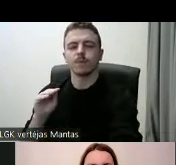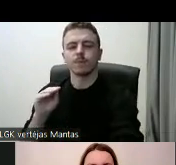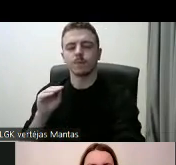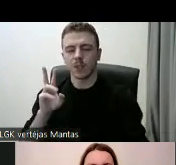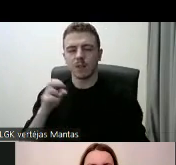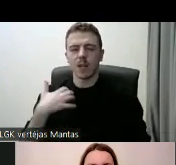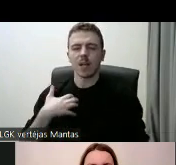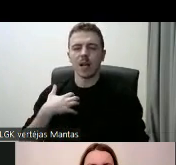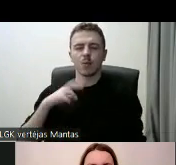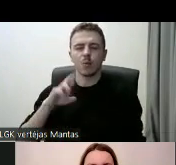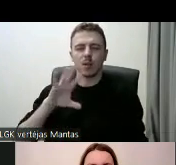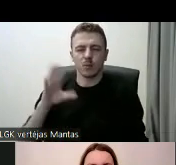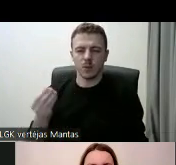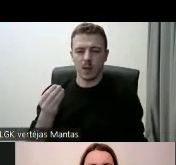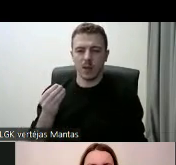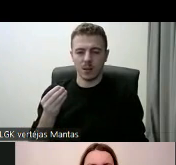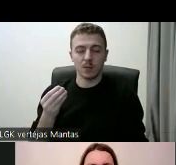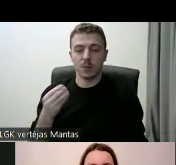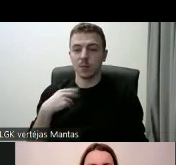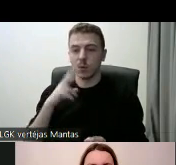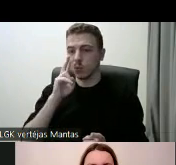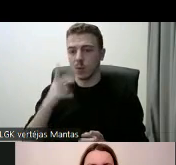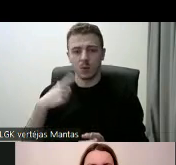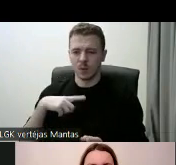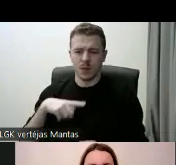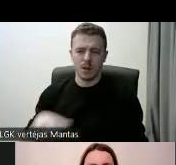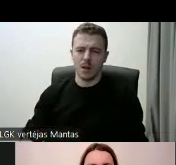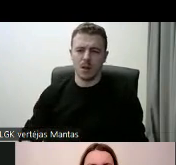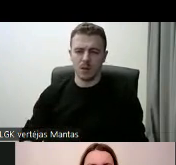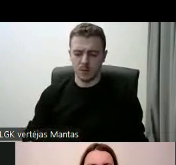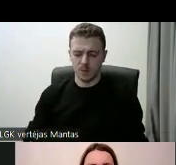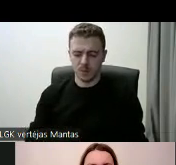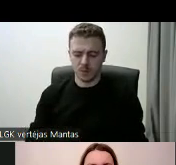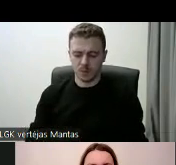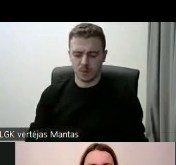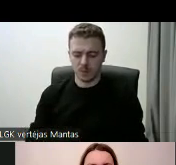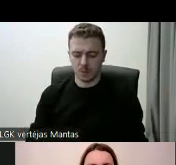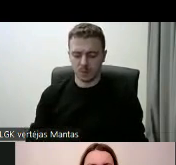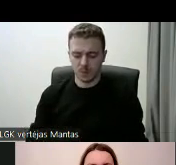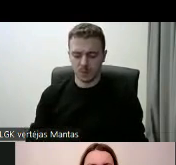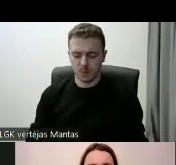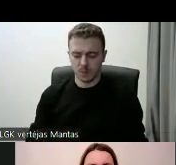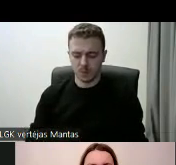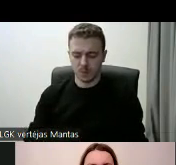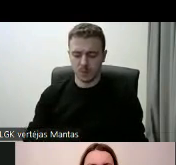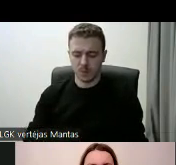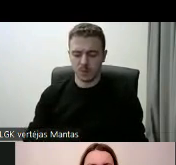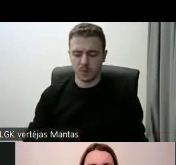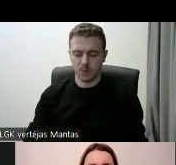greitus rezultatus. Nelaukite 2 metų, kol iš tikrųjų viską pasieksite. Ne, suskirsite į trumpus laikotarpius.